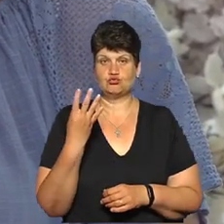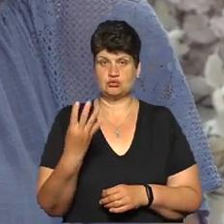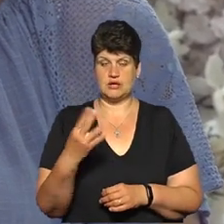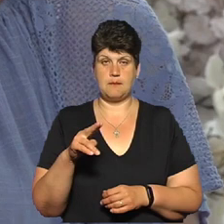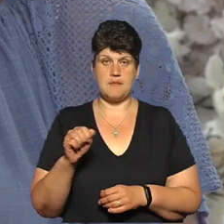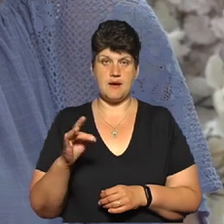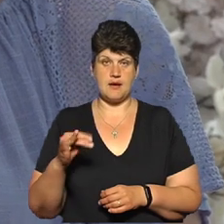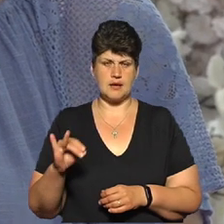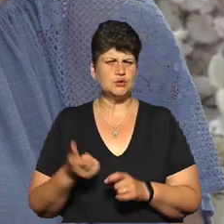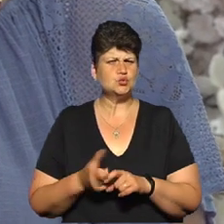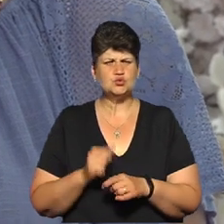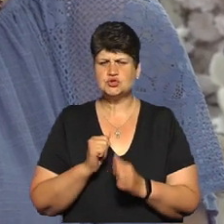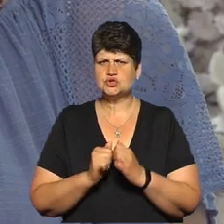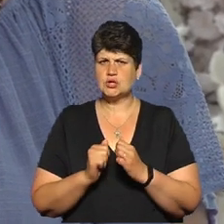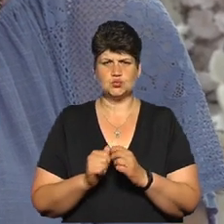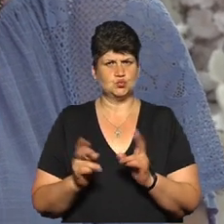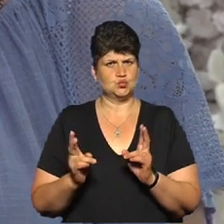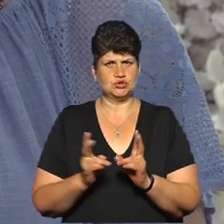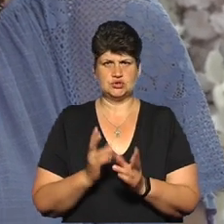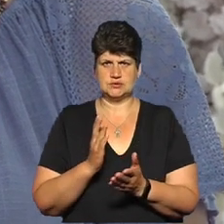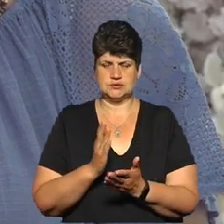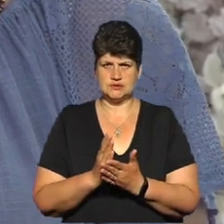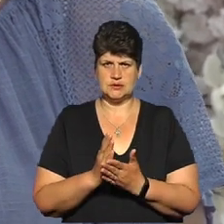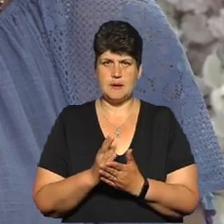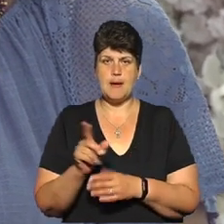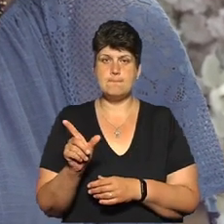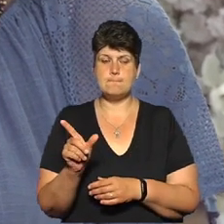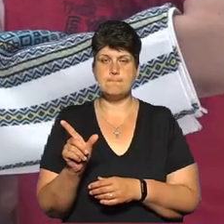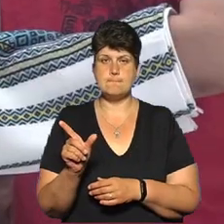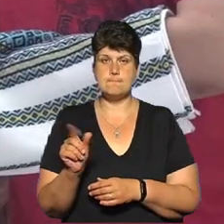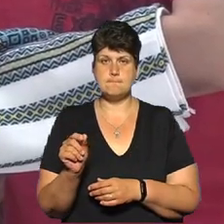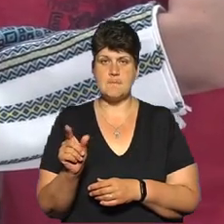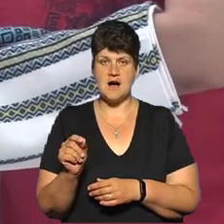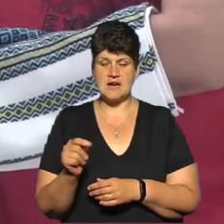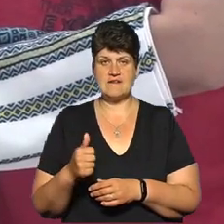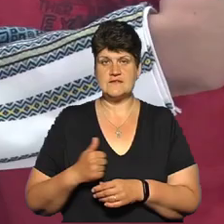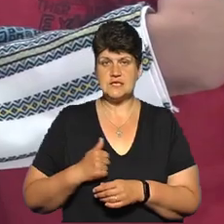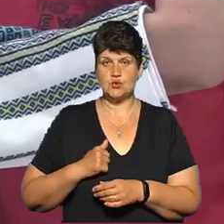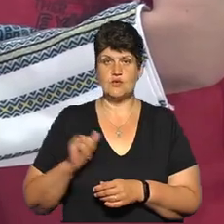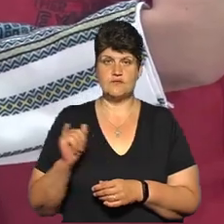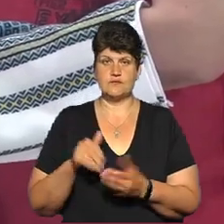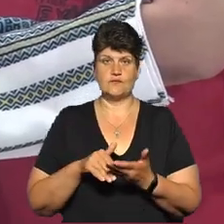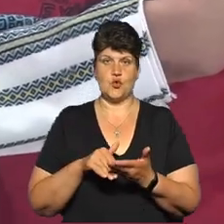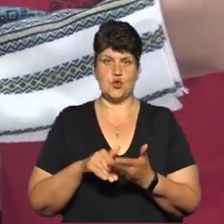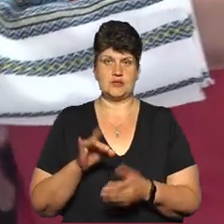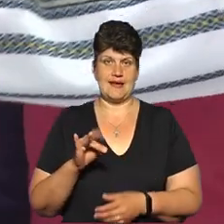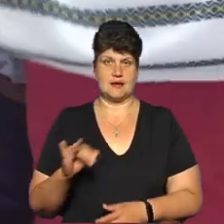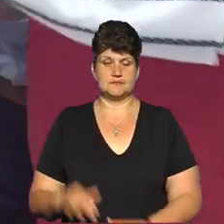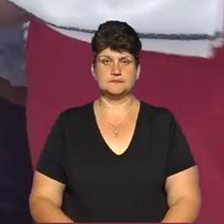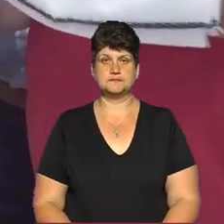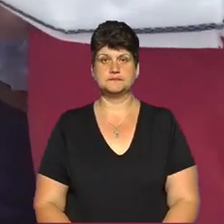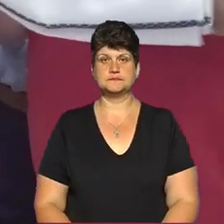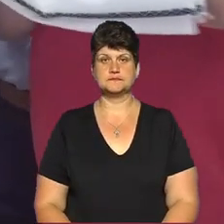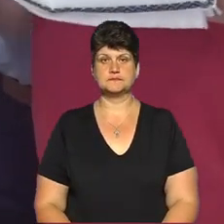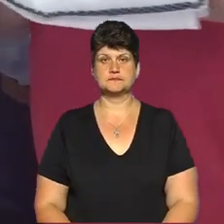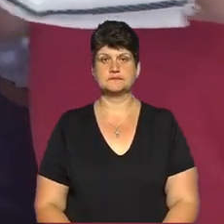часто зустрічаються пари, які військові і волонтери. Мирослава Західна, Оксана Галіяш, новини на Суспільному,